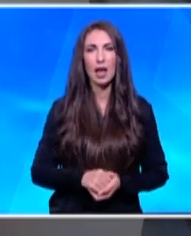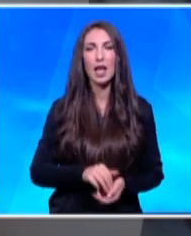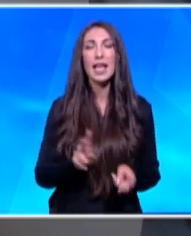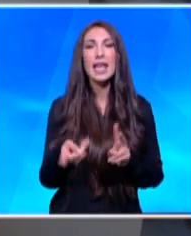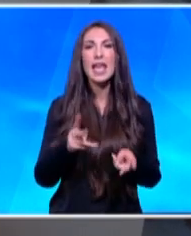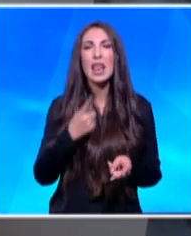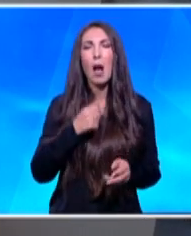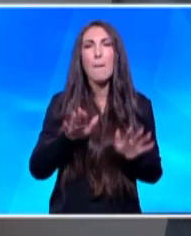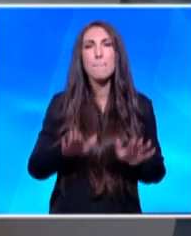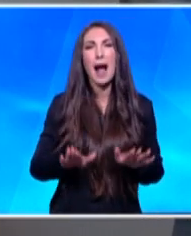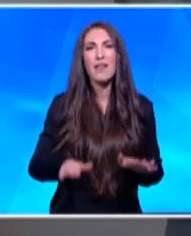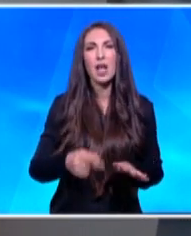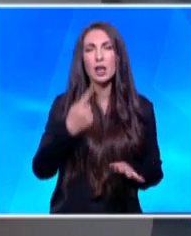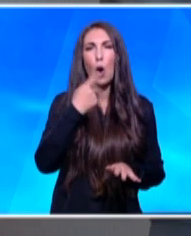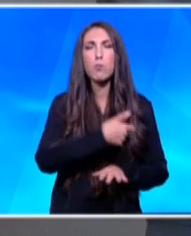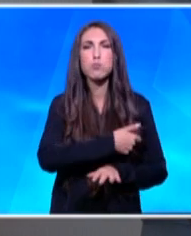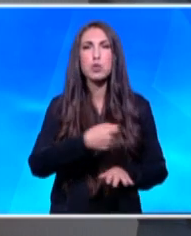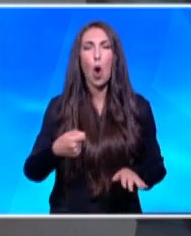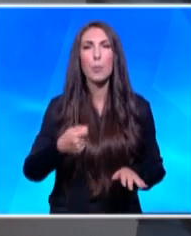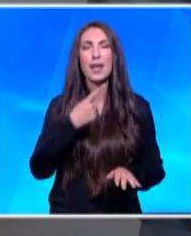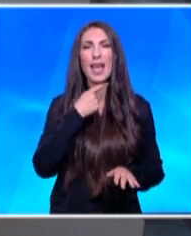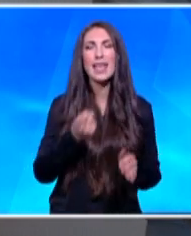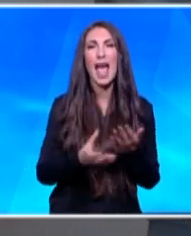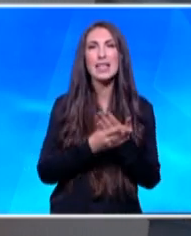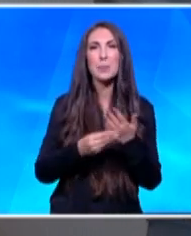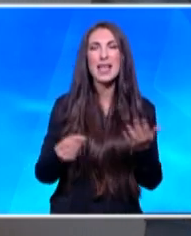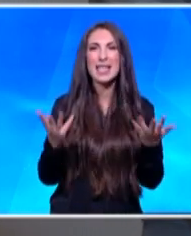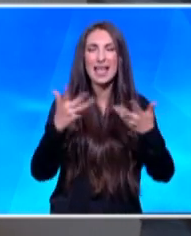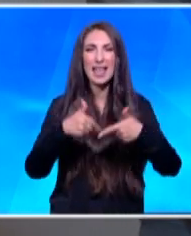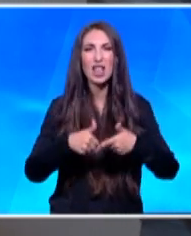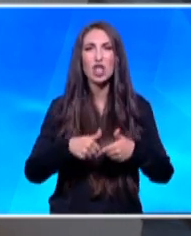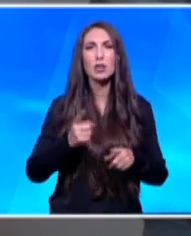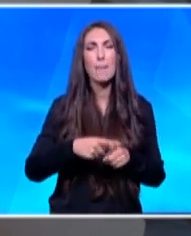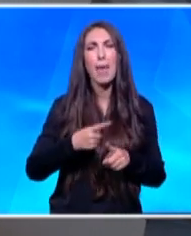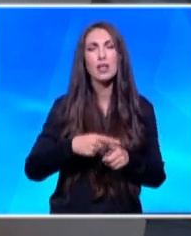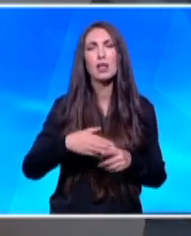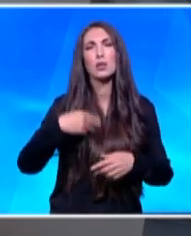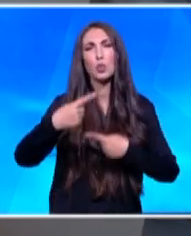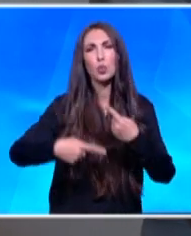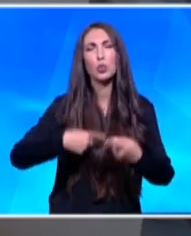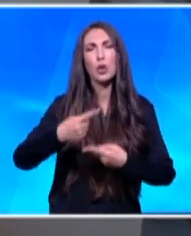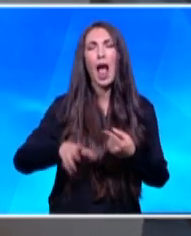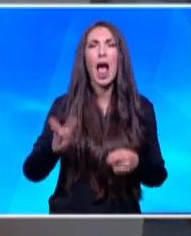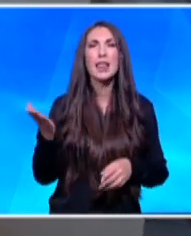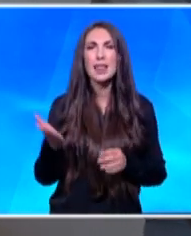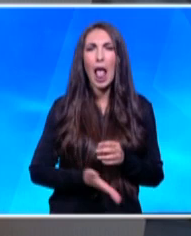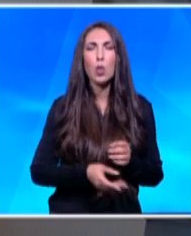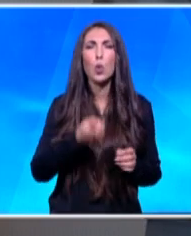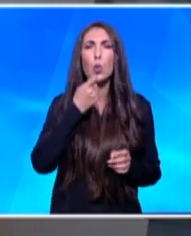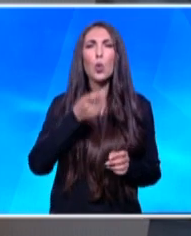пък да се бавят пробите и техническите експертизи с месеци, а делата с много